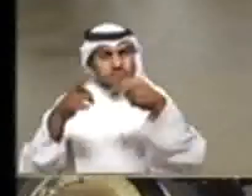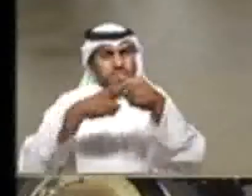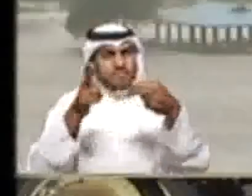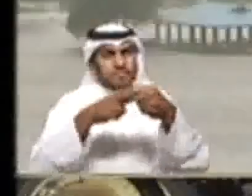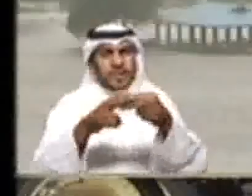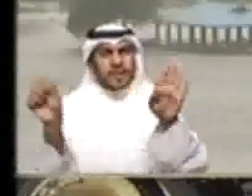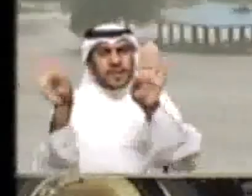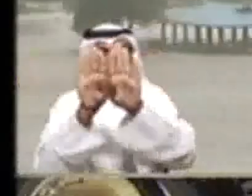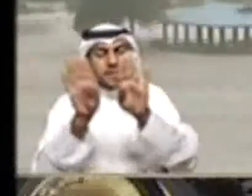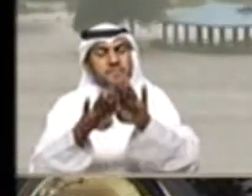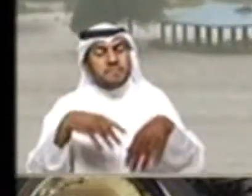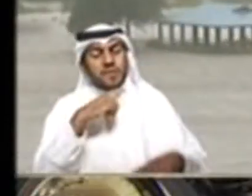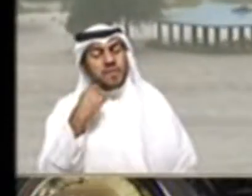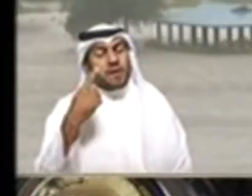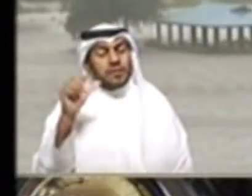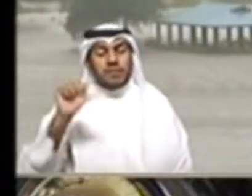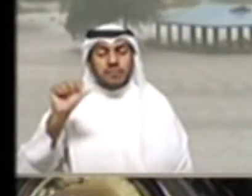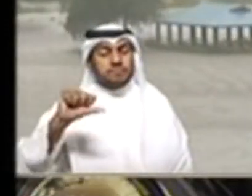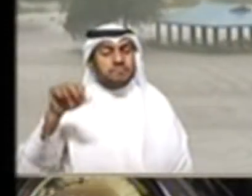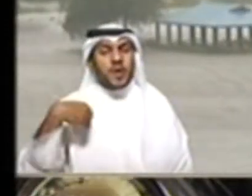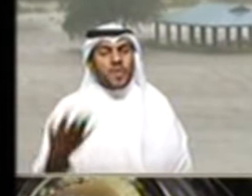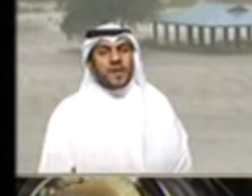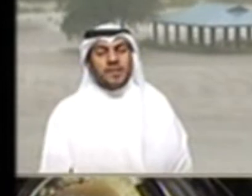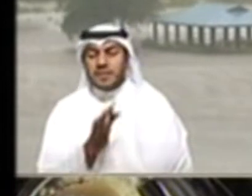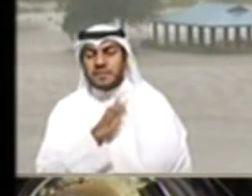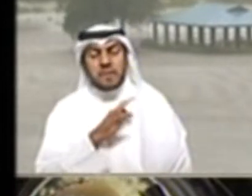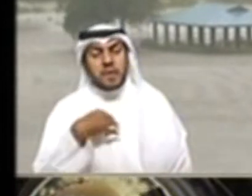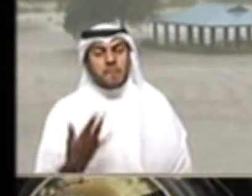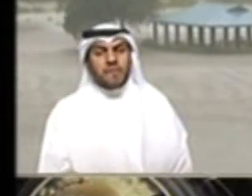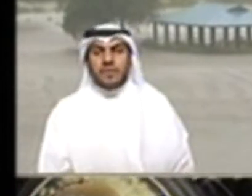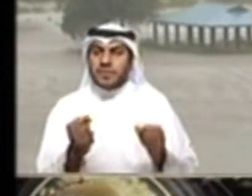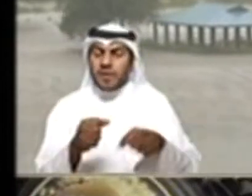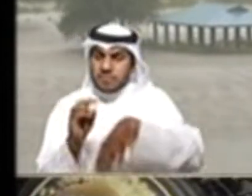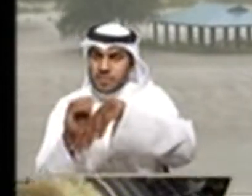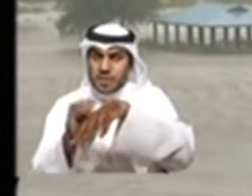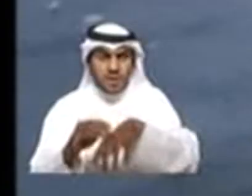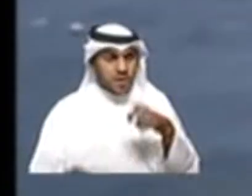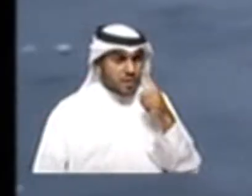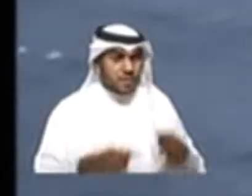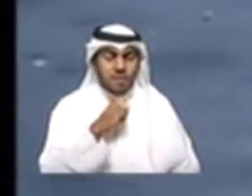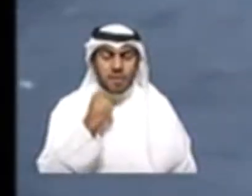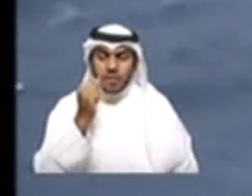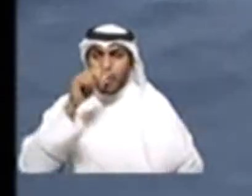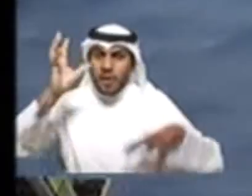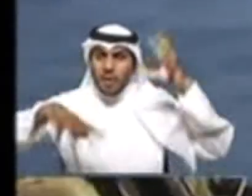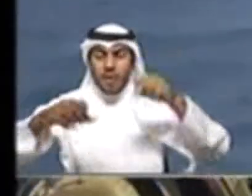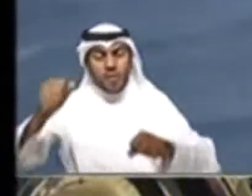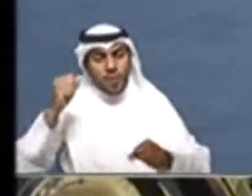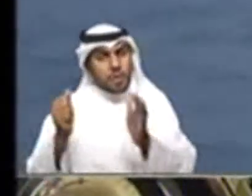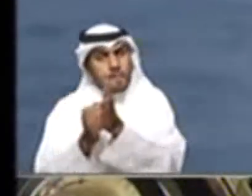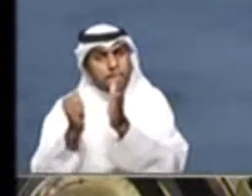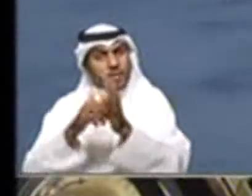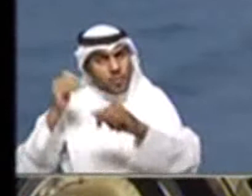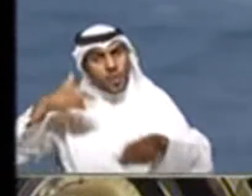الأوضاع أصبحت منتهى الخطورة بسبب عدم التصدي لهذا الإعصار المخيف. بالرغم